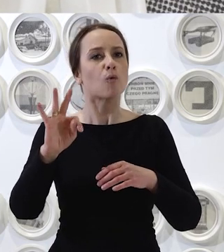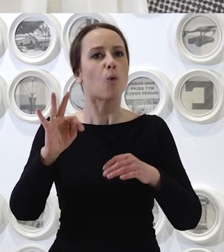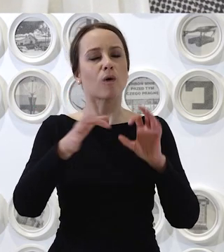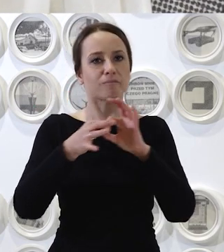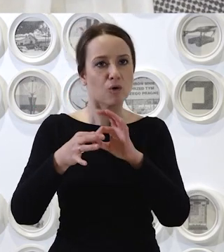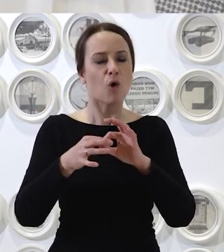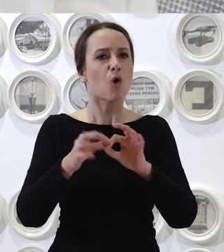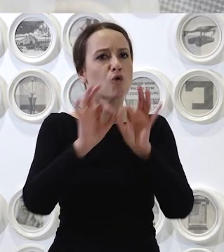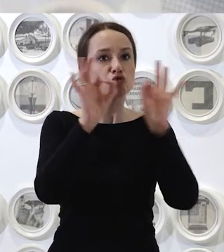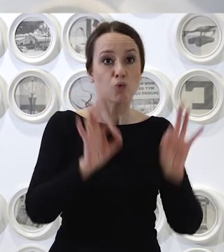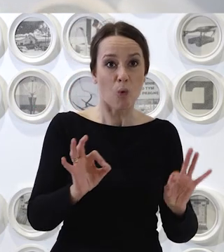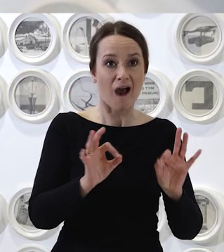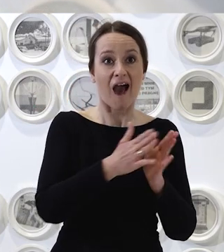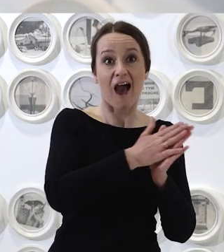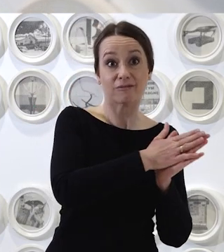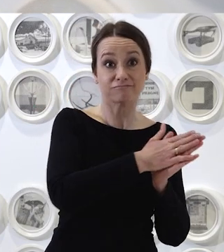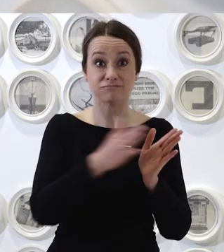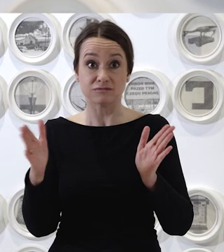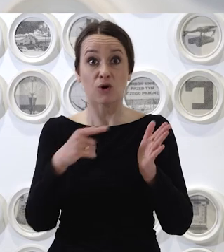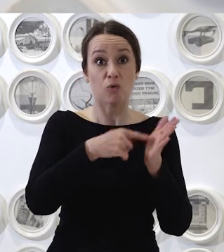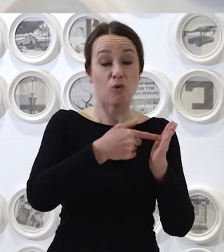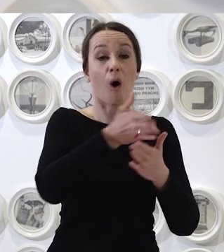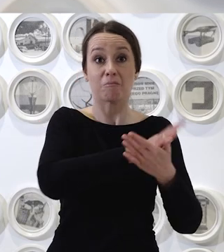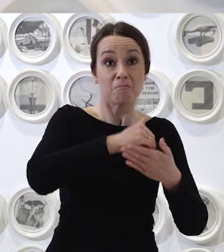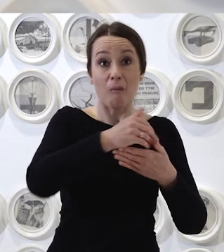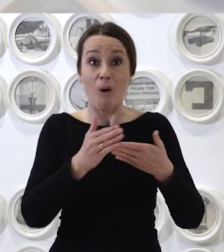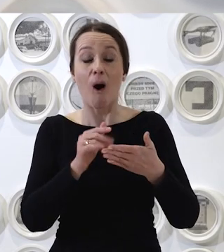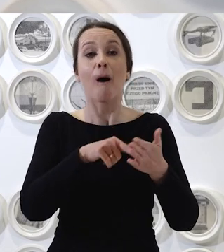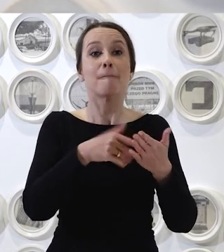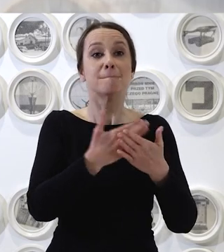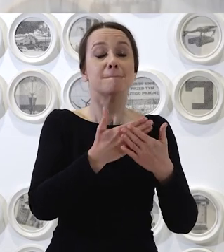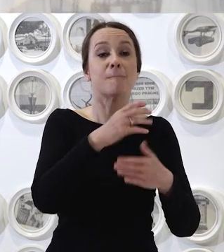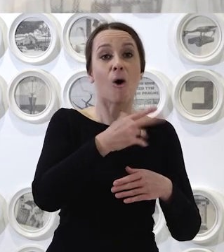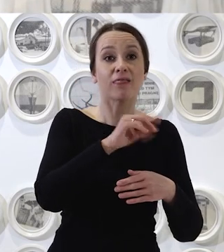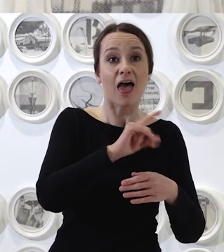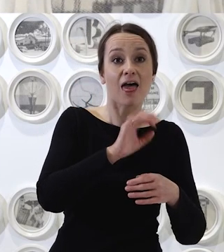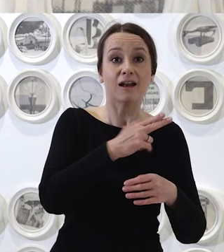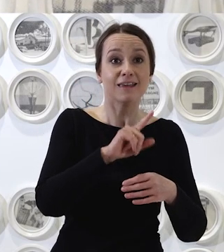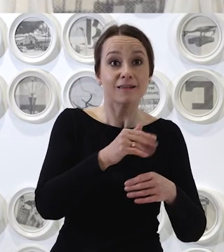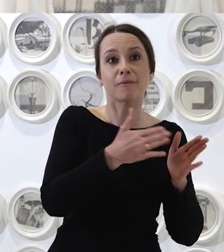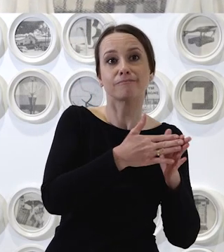od czasów modernizmu do czasów współczesnych gości